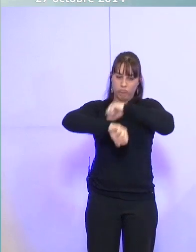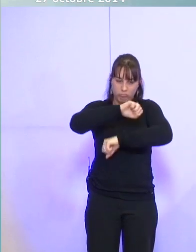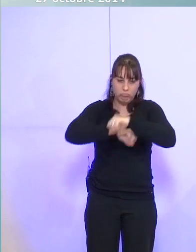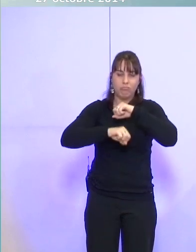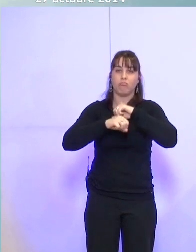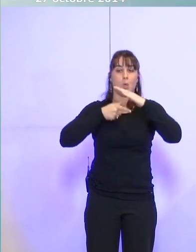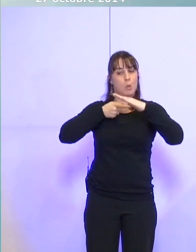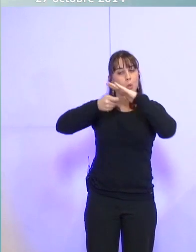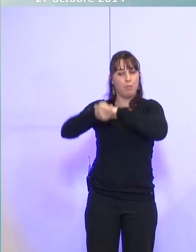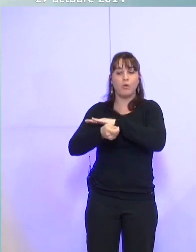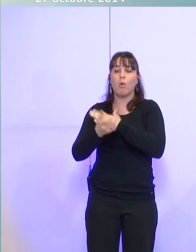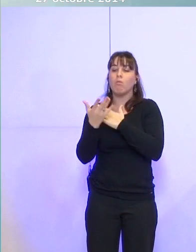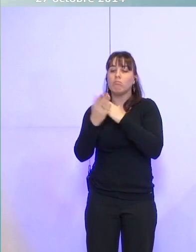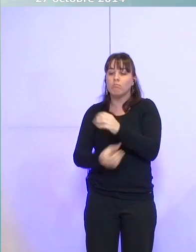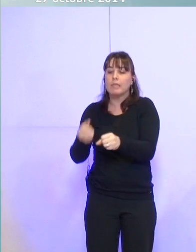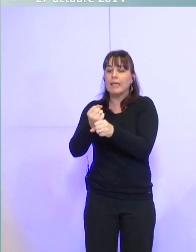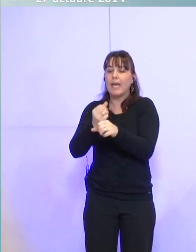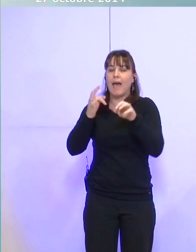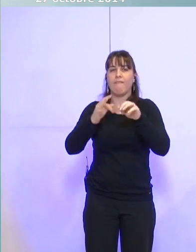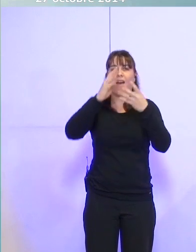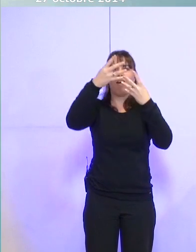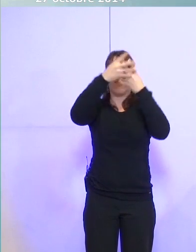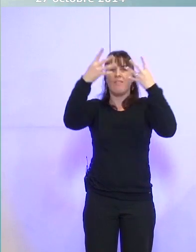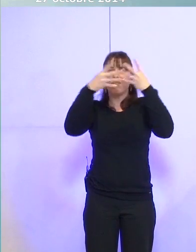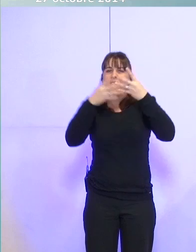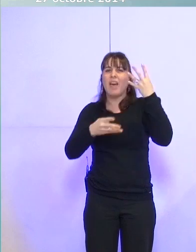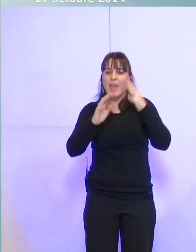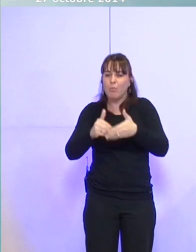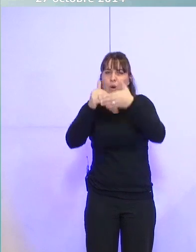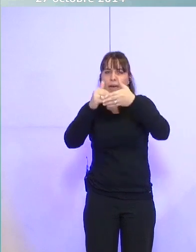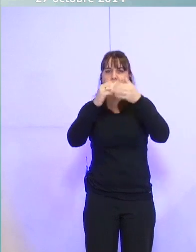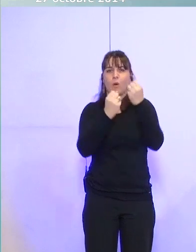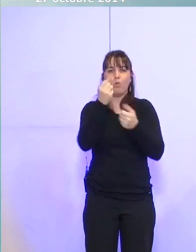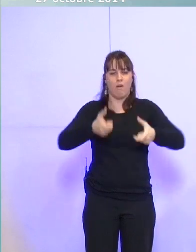une subvention, les frais d'installation de treilles ou de supports pour conduire les plantes